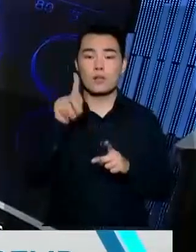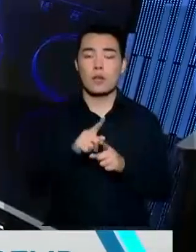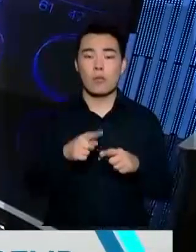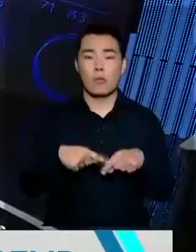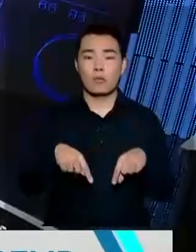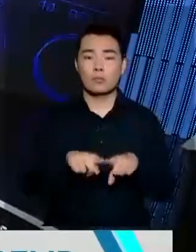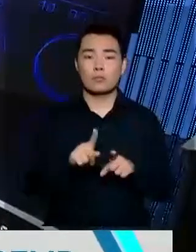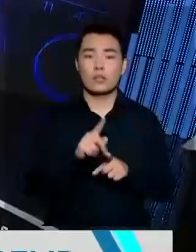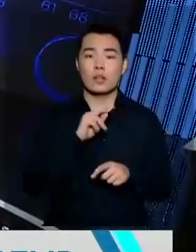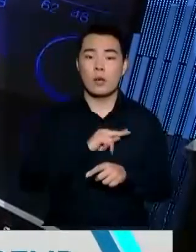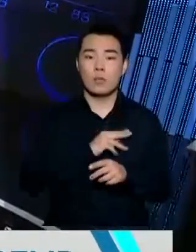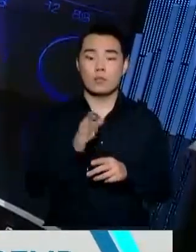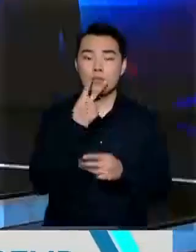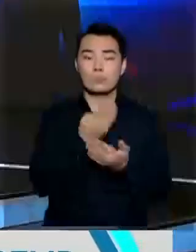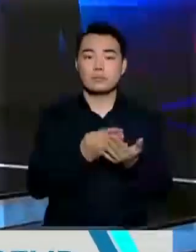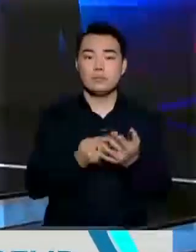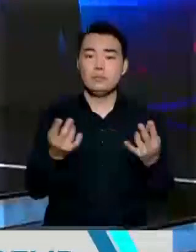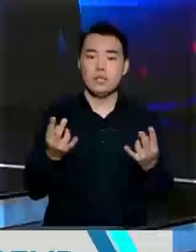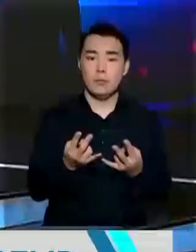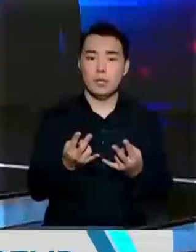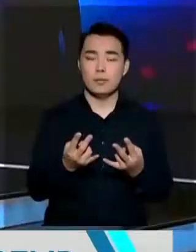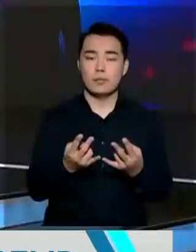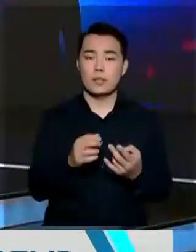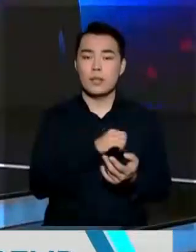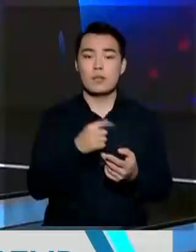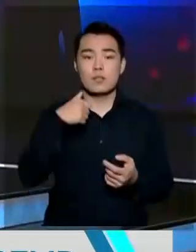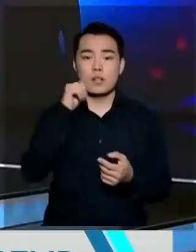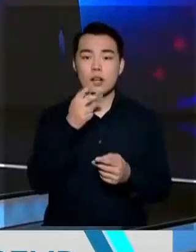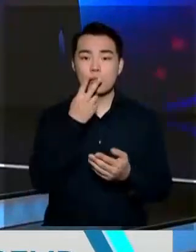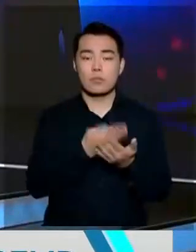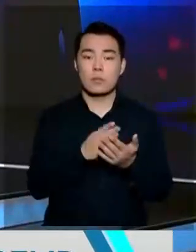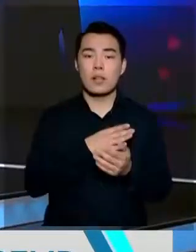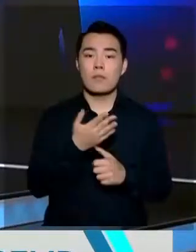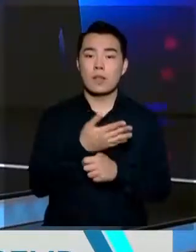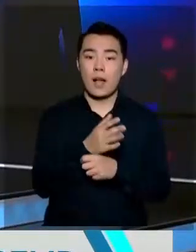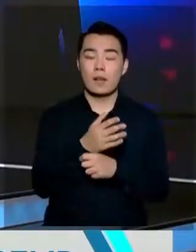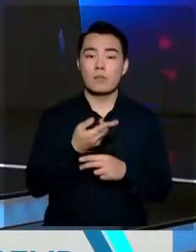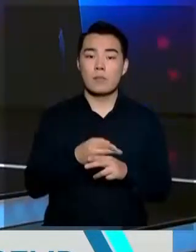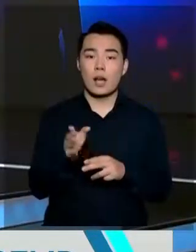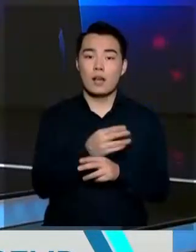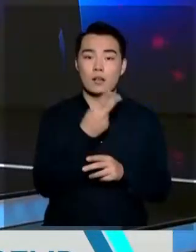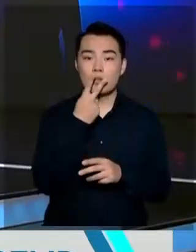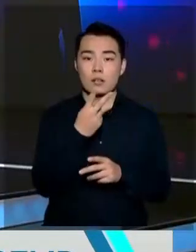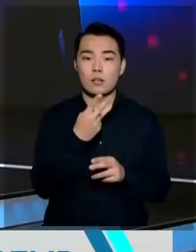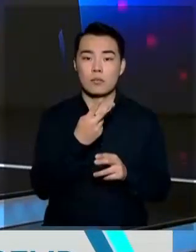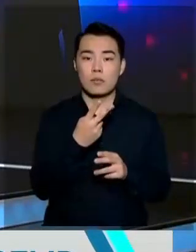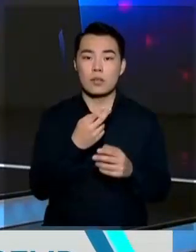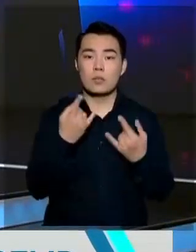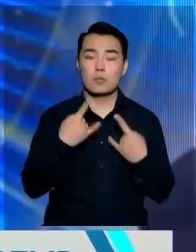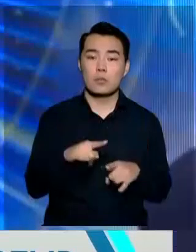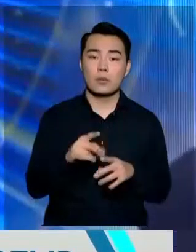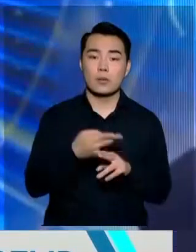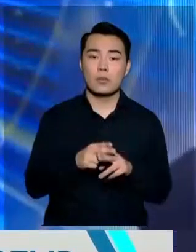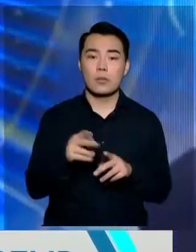органдардың қызметтері олар көрсетілу керек. Кеше мысалы біз солай туу туралы бөлек бүкіл біздің өмірлік жағдайды